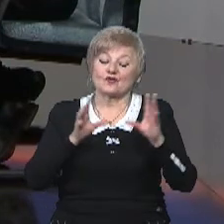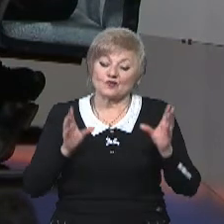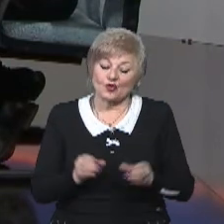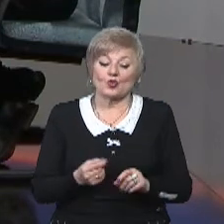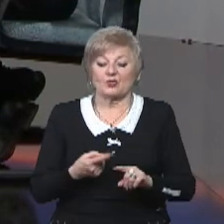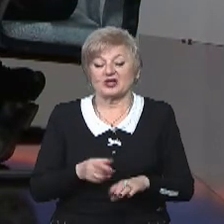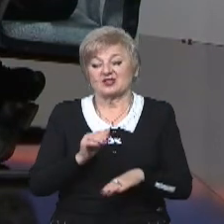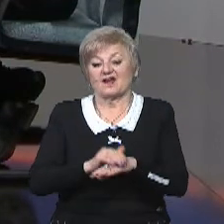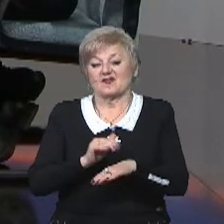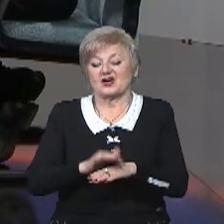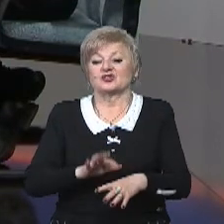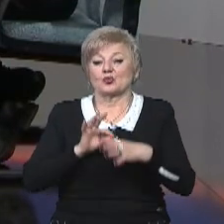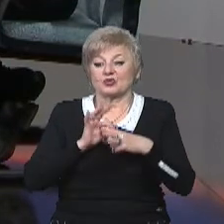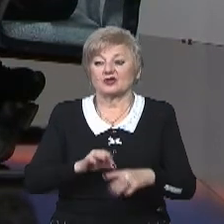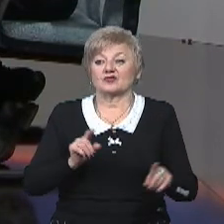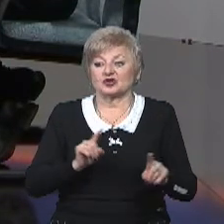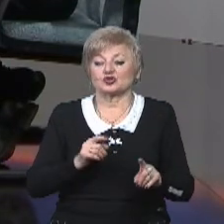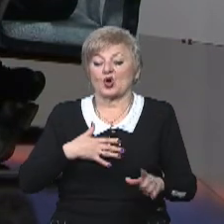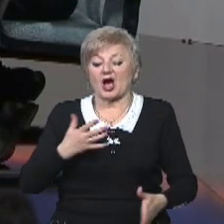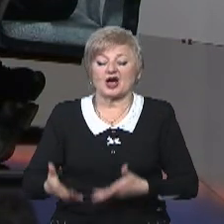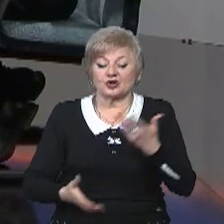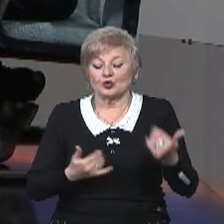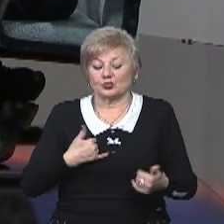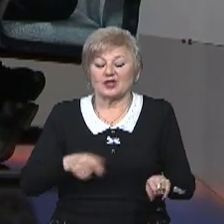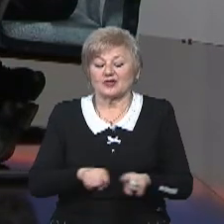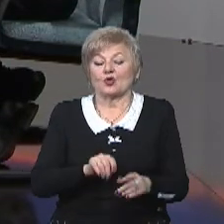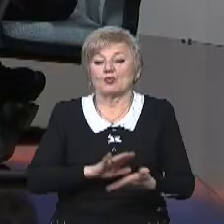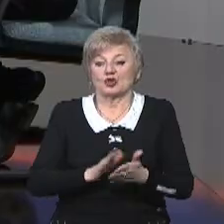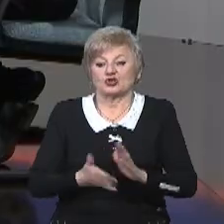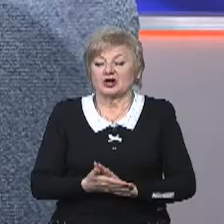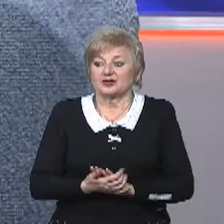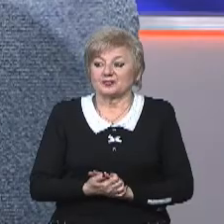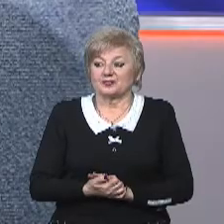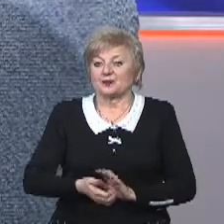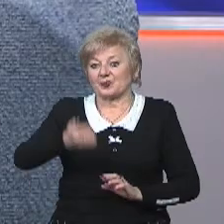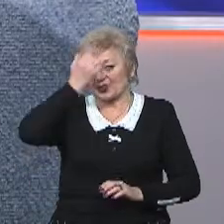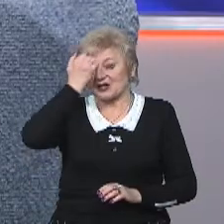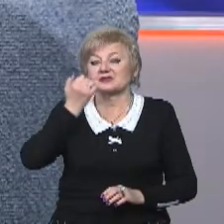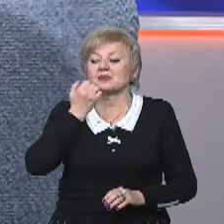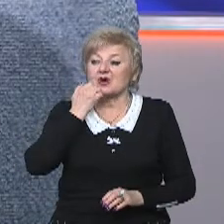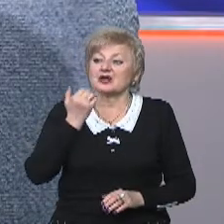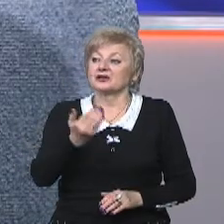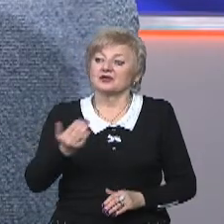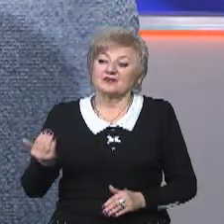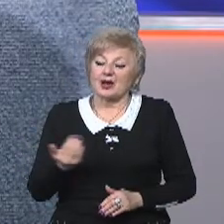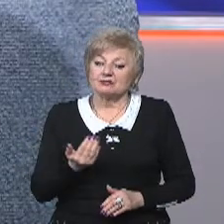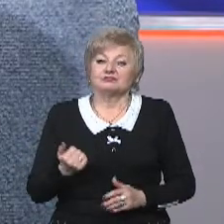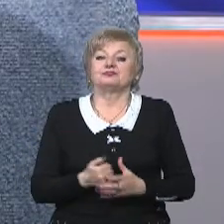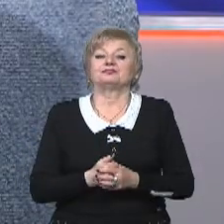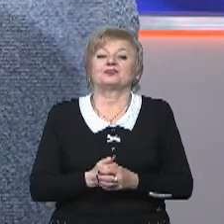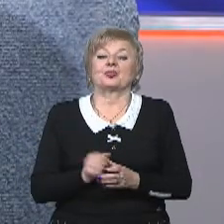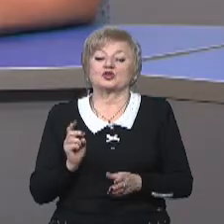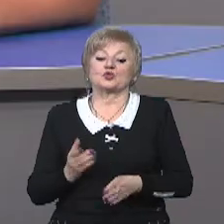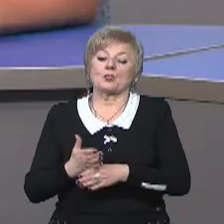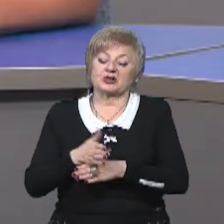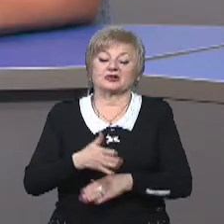всі фактори призводять до того, що археологія у нас ось в такому стані. Дякую, Геннадій Миколайович. Дякую, пані Каріно, що завітали